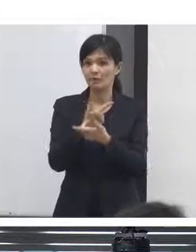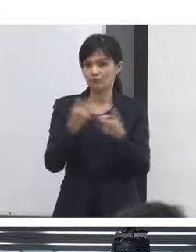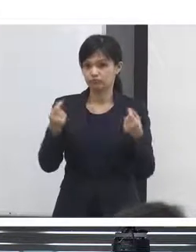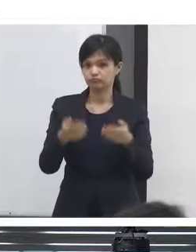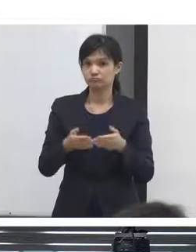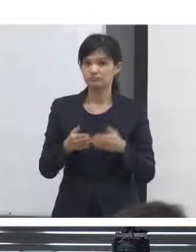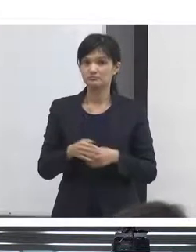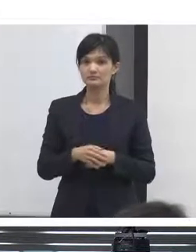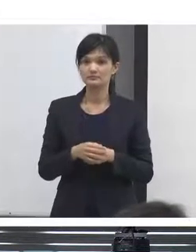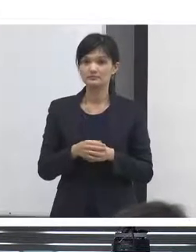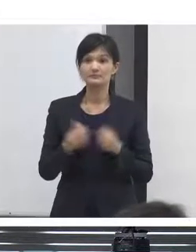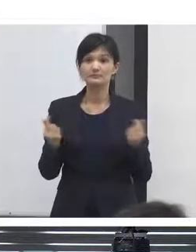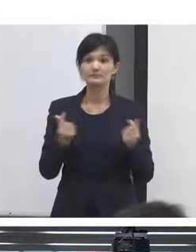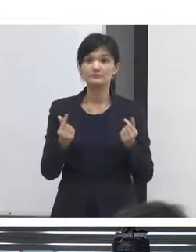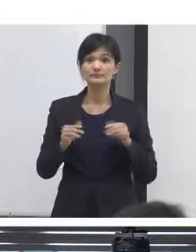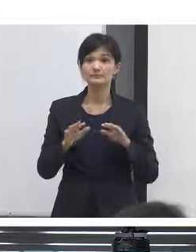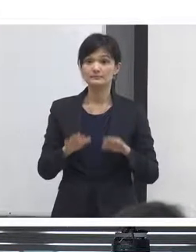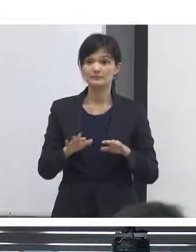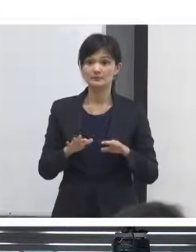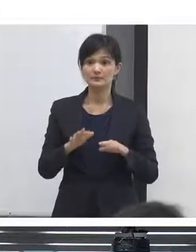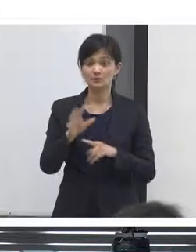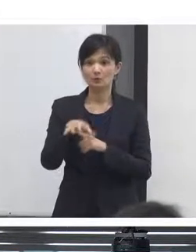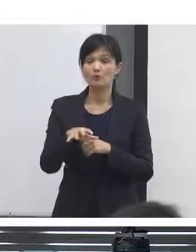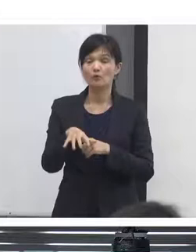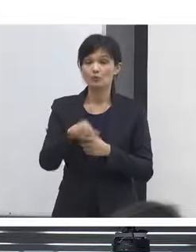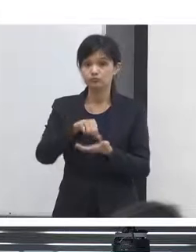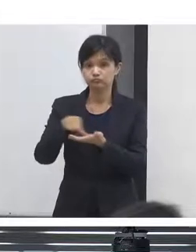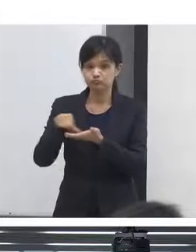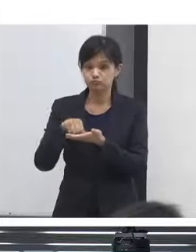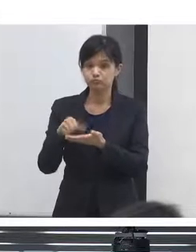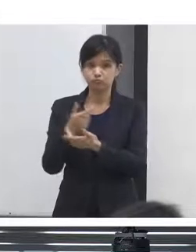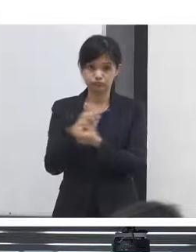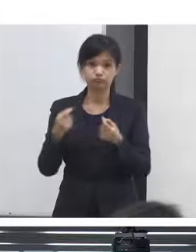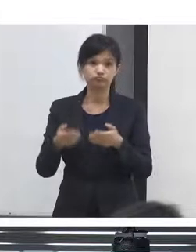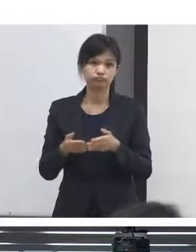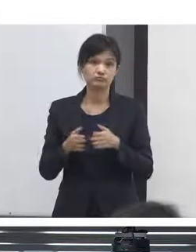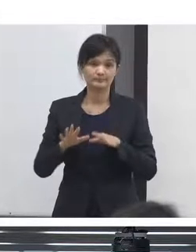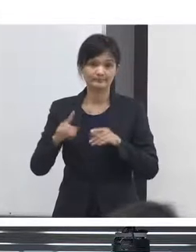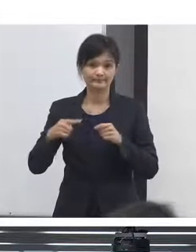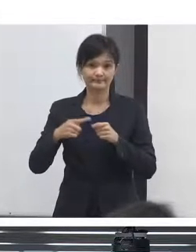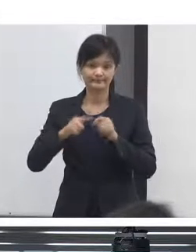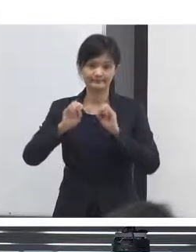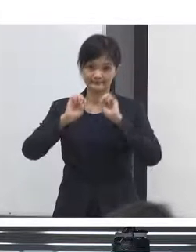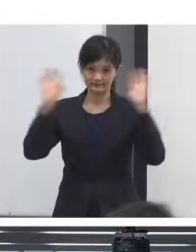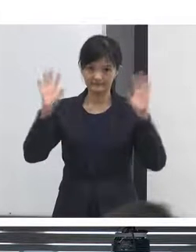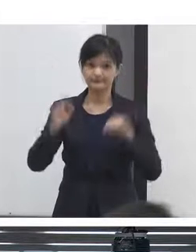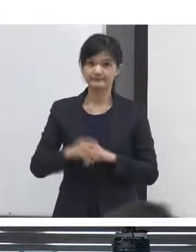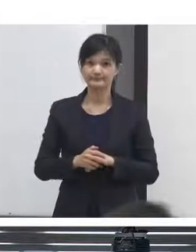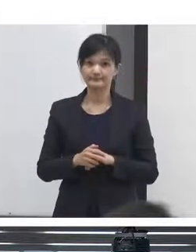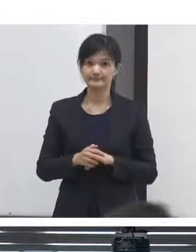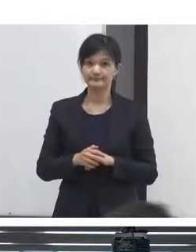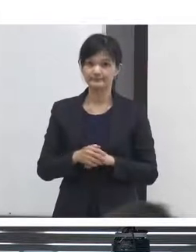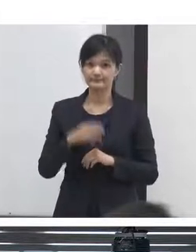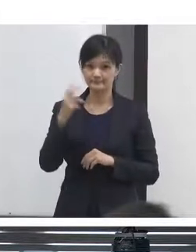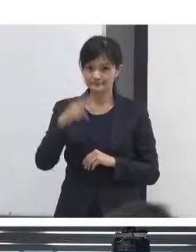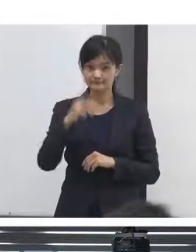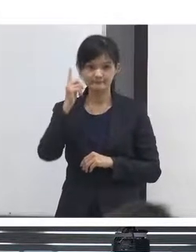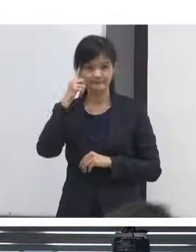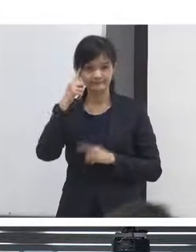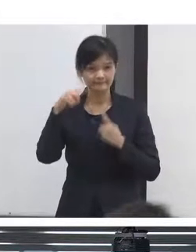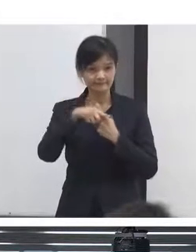是今年农作物统一代码名称是今年才发布的，那一发布之后呢，我们来做延伸，就是说再把它的这个我